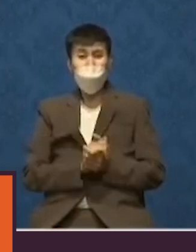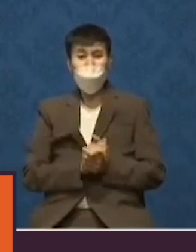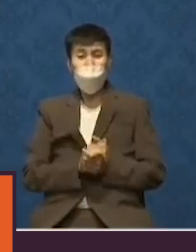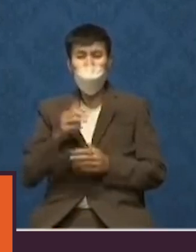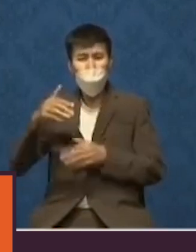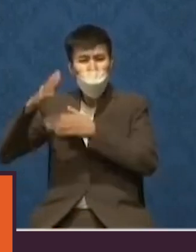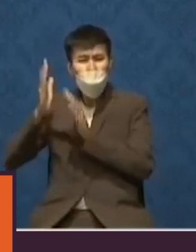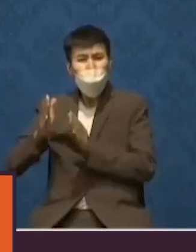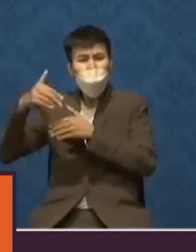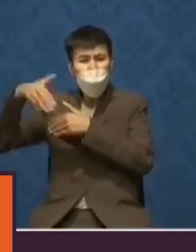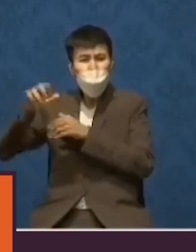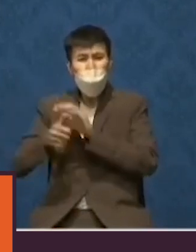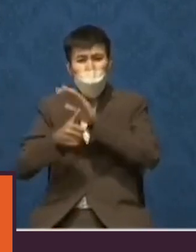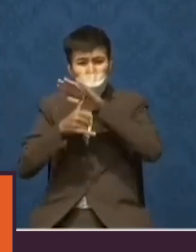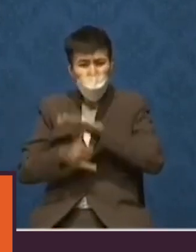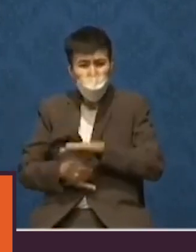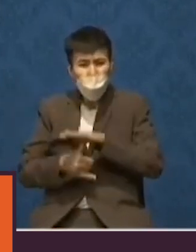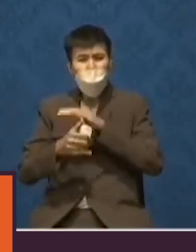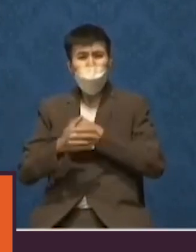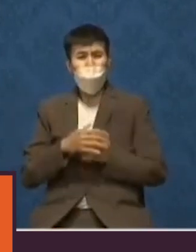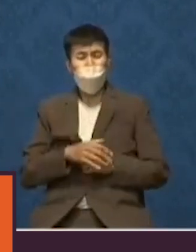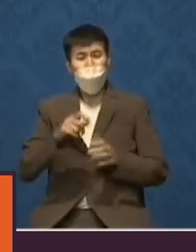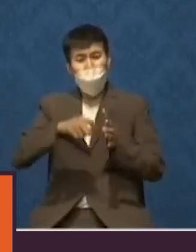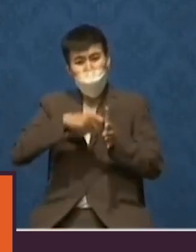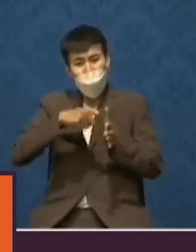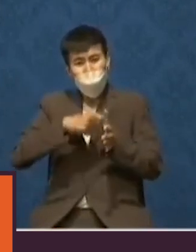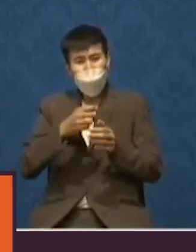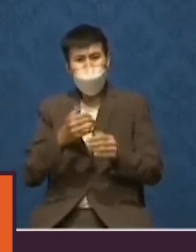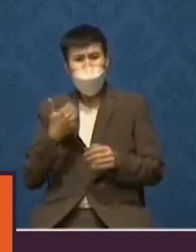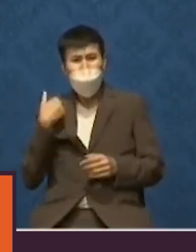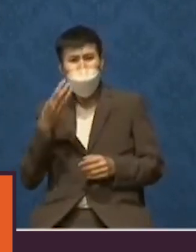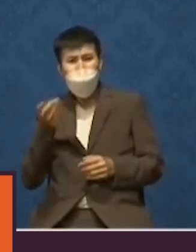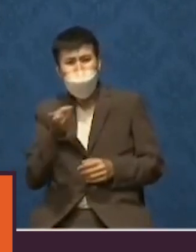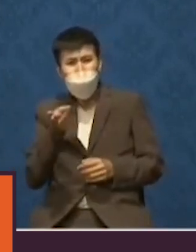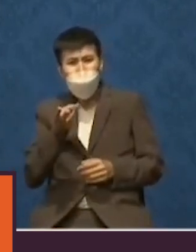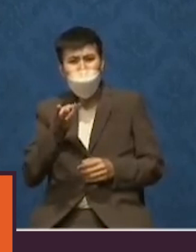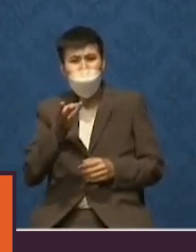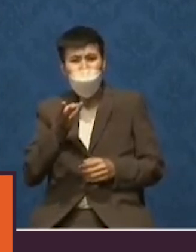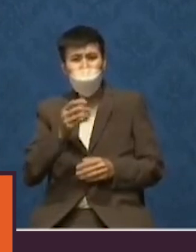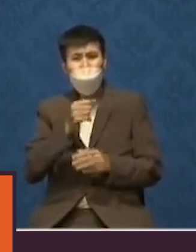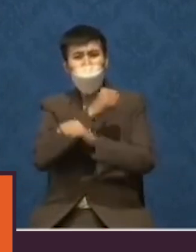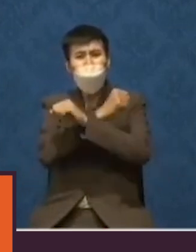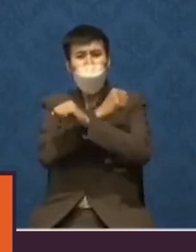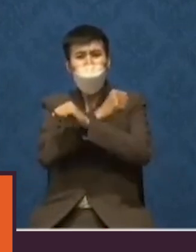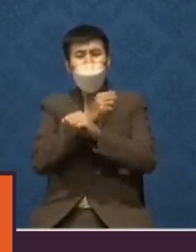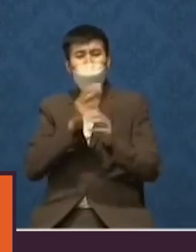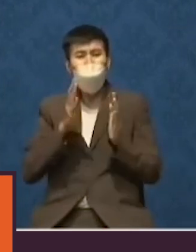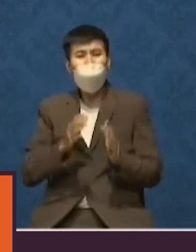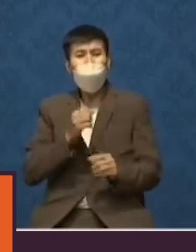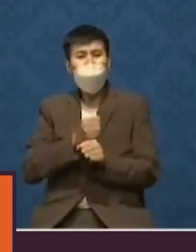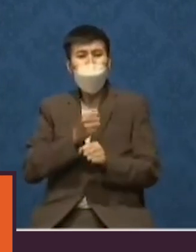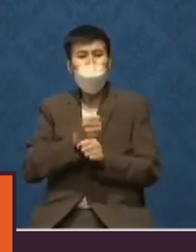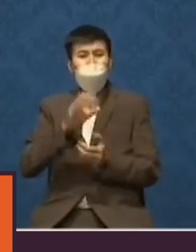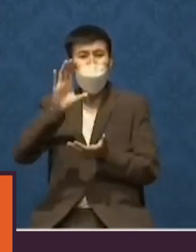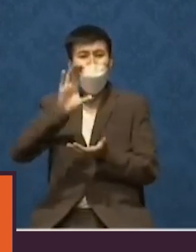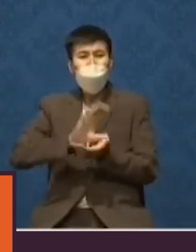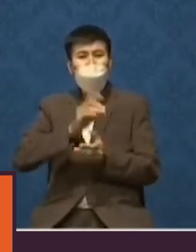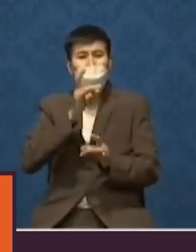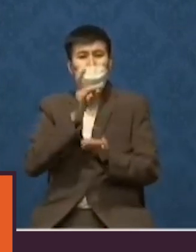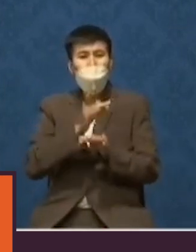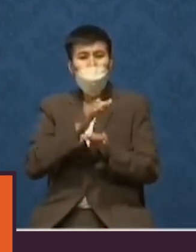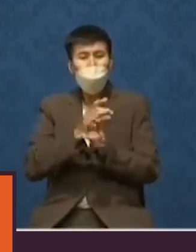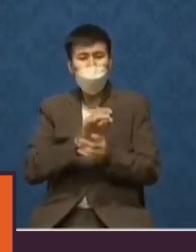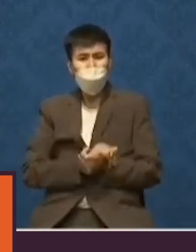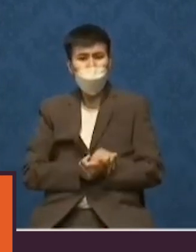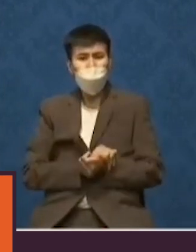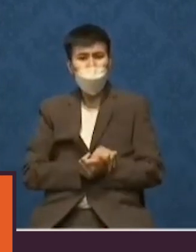ดดันนะครับท่านประธานเหตุผลมีแค่นี้เนี่ยนะจะปกป้องนายทุนเป็นผมไม่สนับสนุนแล้วครับถ้าสนับสนุนและปกป้